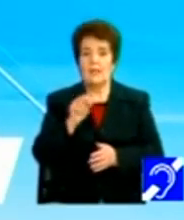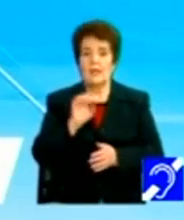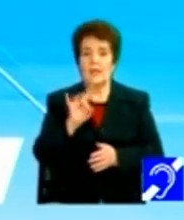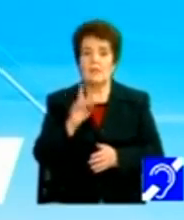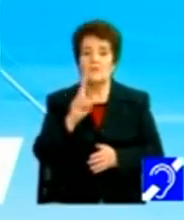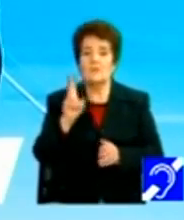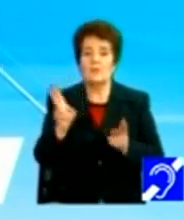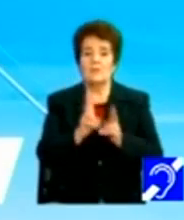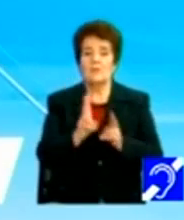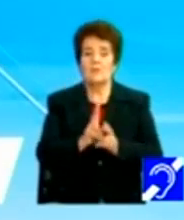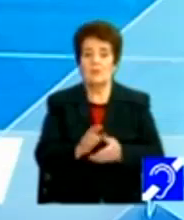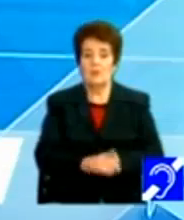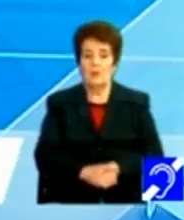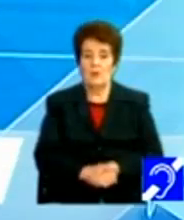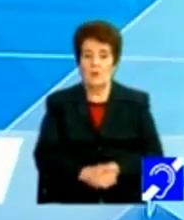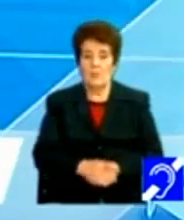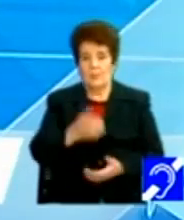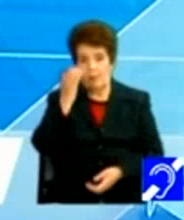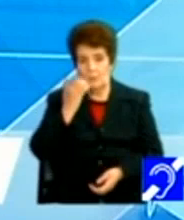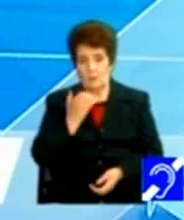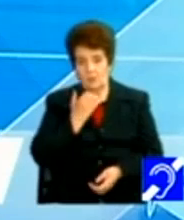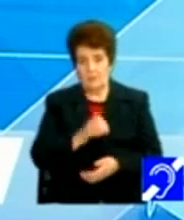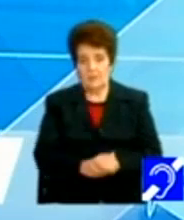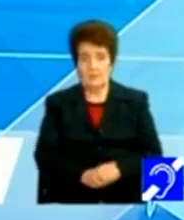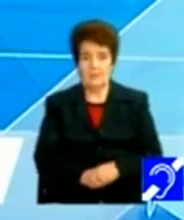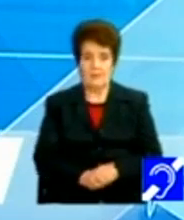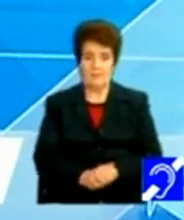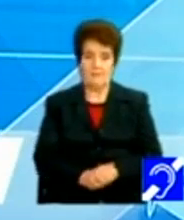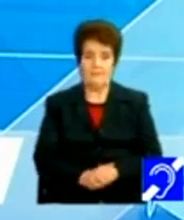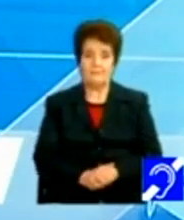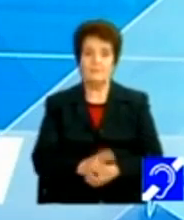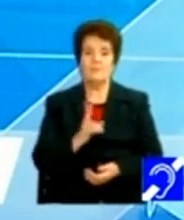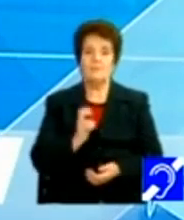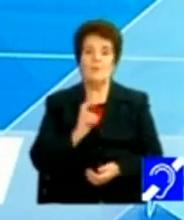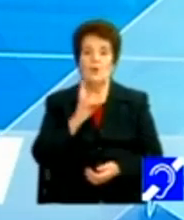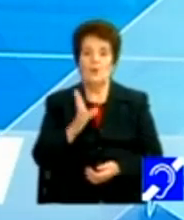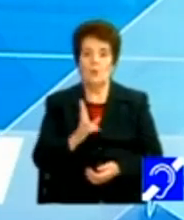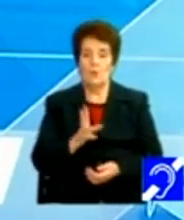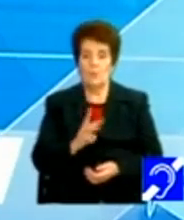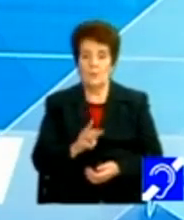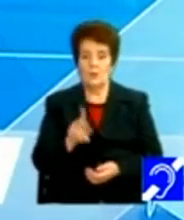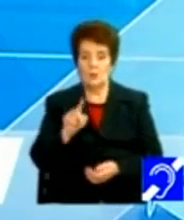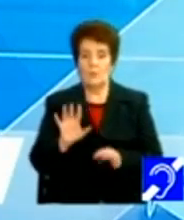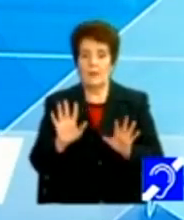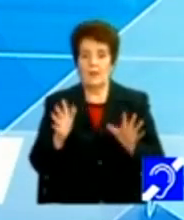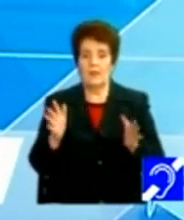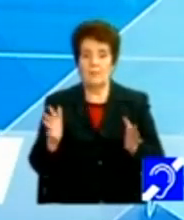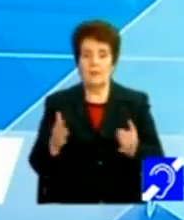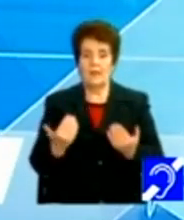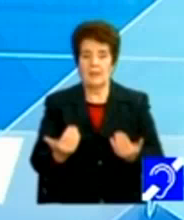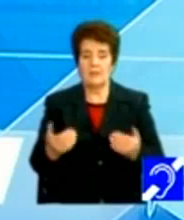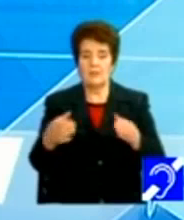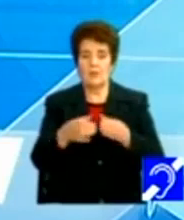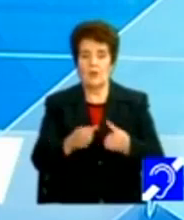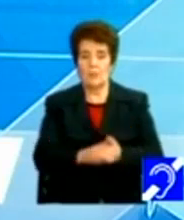cu Hitler? Mulțumesc, domnul Chirtoacă. 2 minute și domnul Țăcu. Cum v-ați modificat strategia după elementele care au apărut în toată această